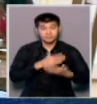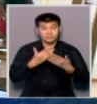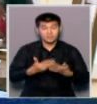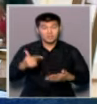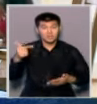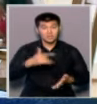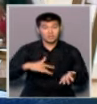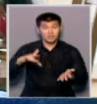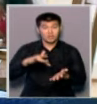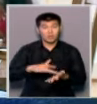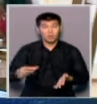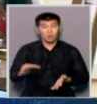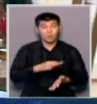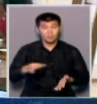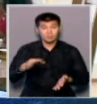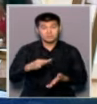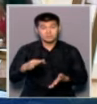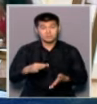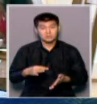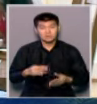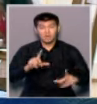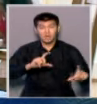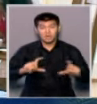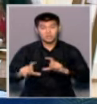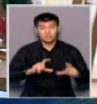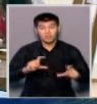біздің Атырау облысымызда да шахмат